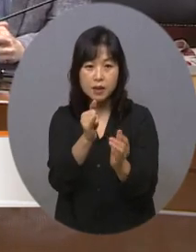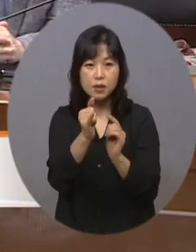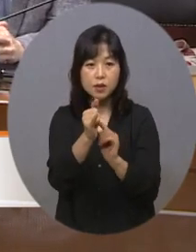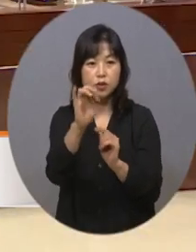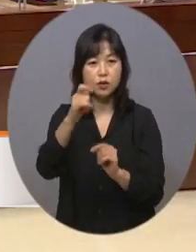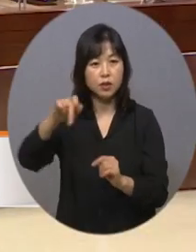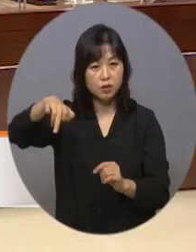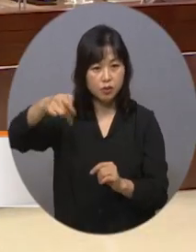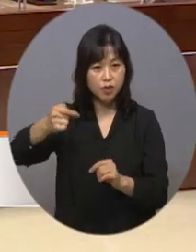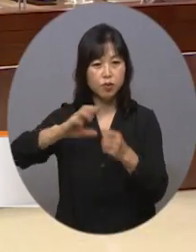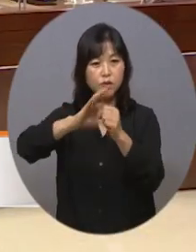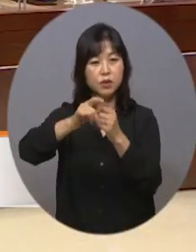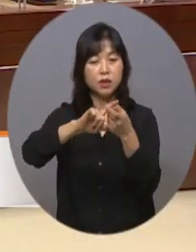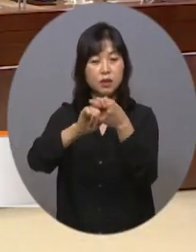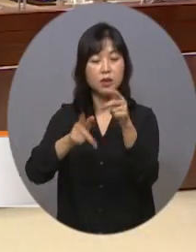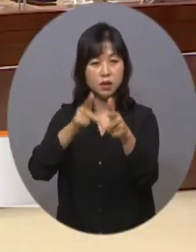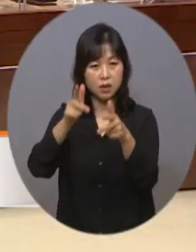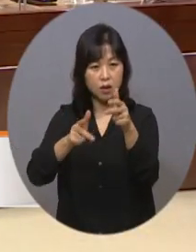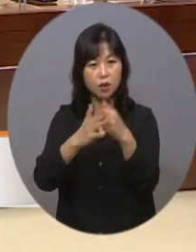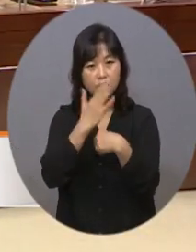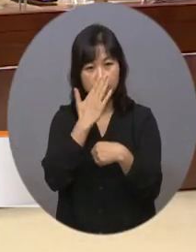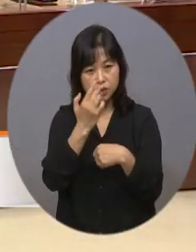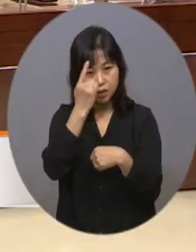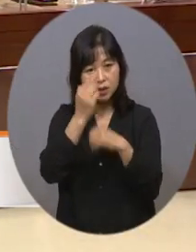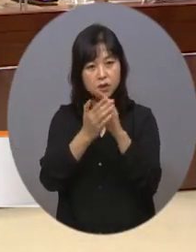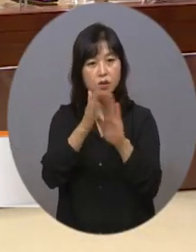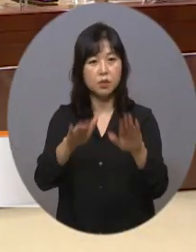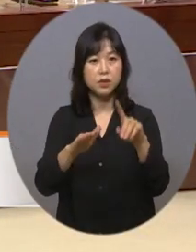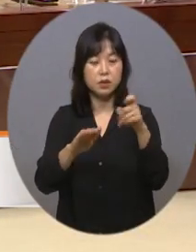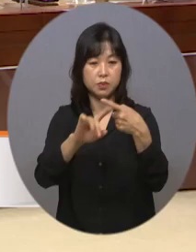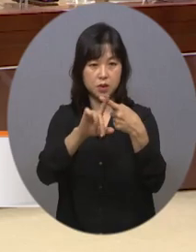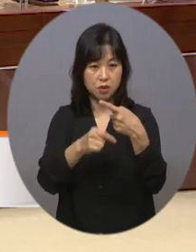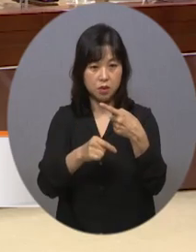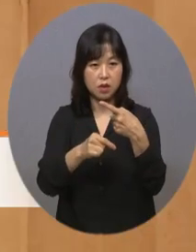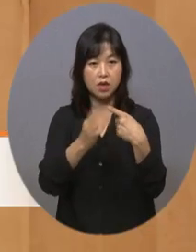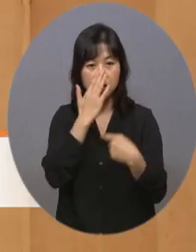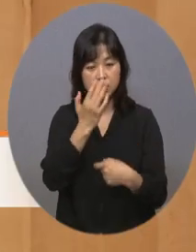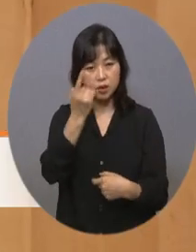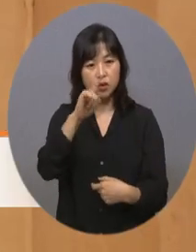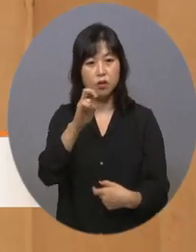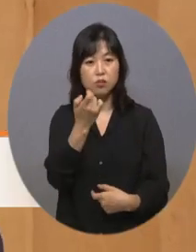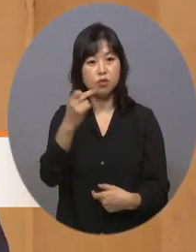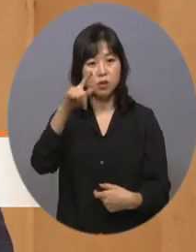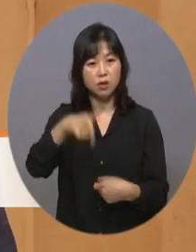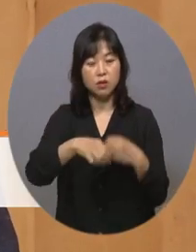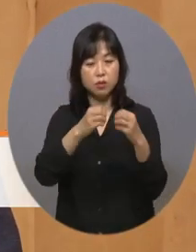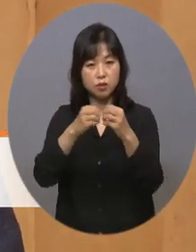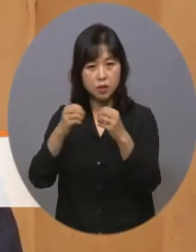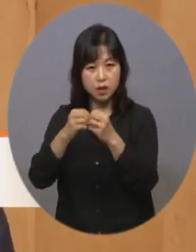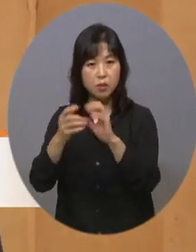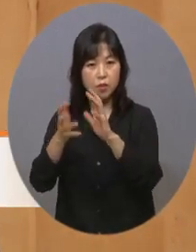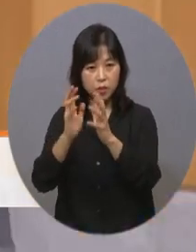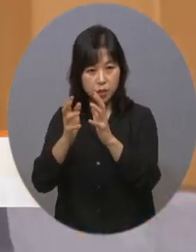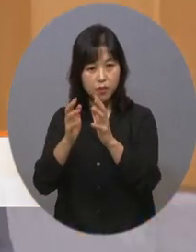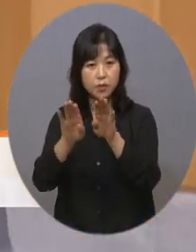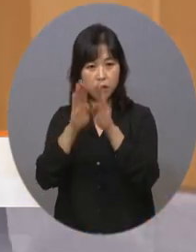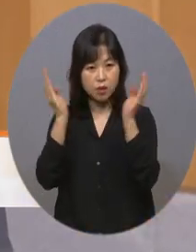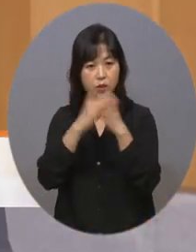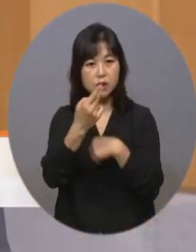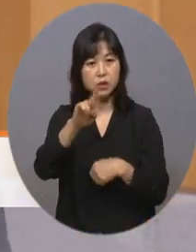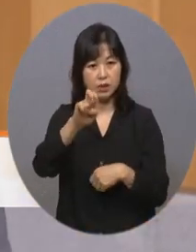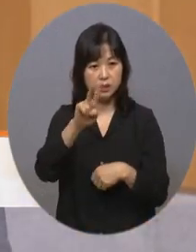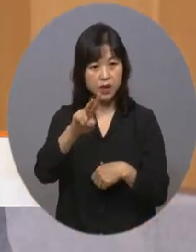국제연대사업으로 순천시는 오는 11월에 순천 문학포럼을 개최하는 등 2022년 국내 가입,